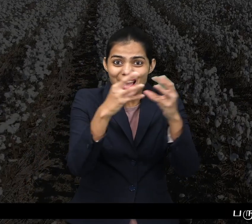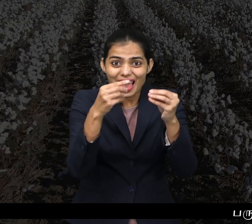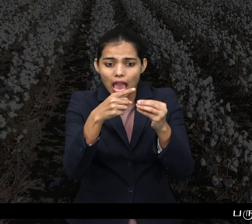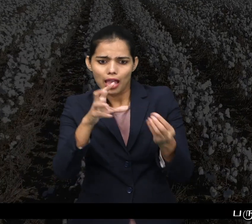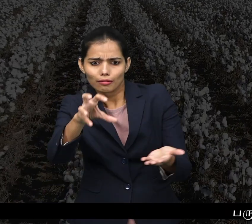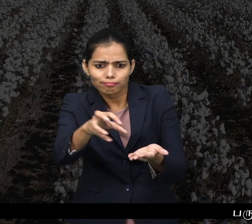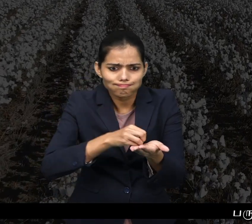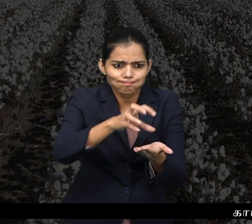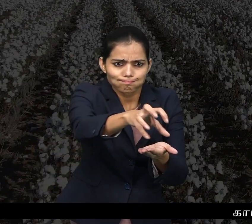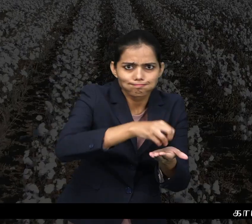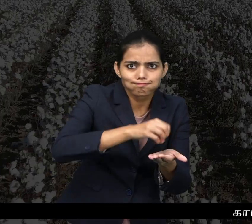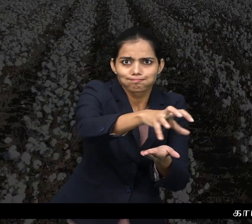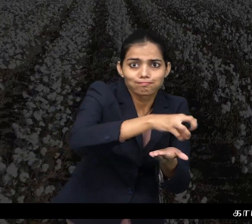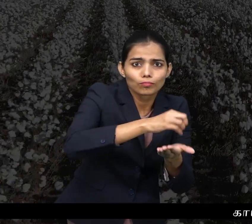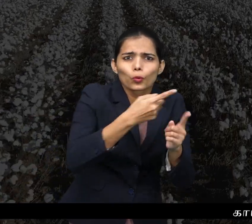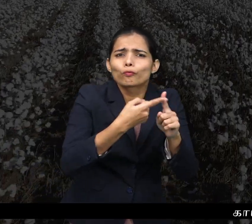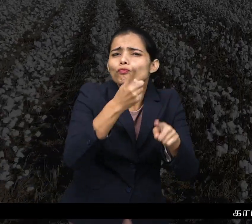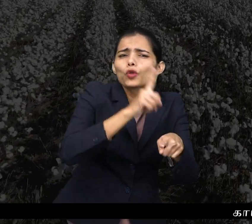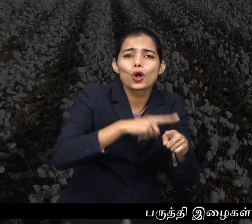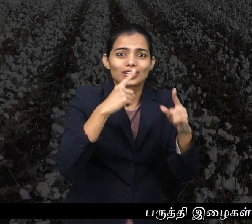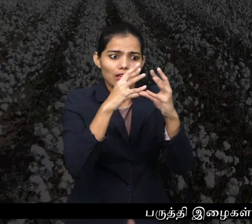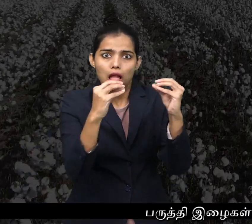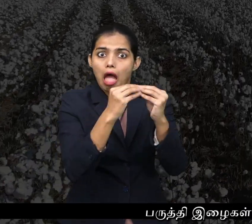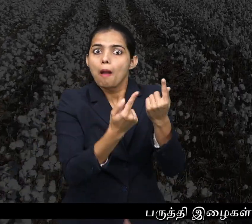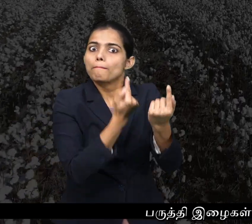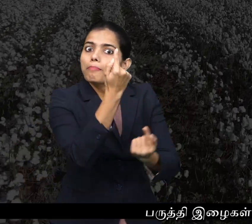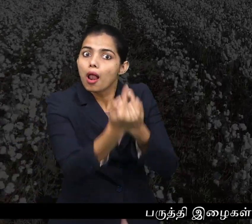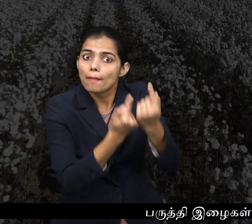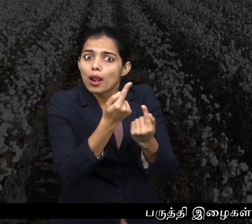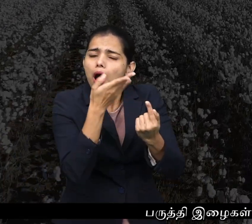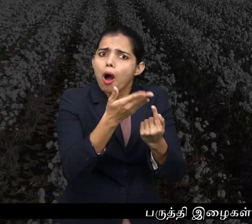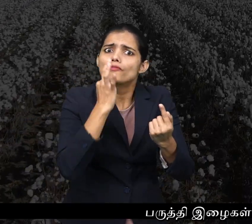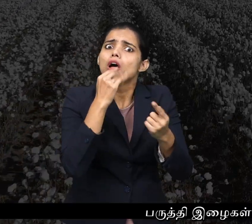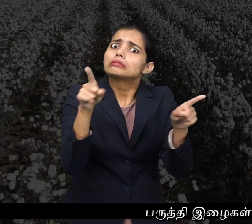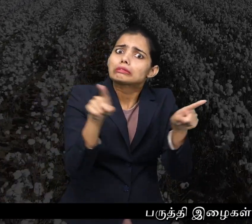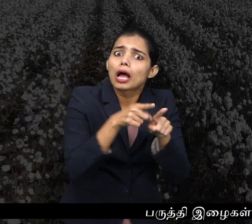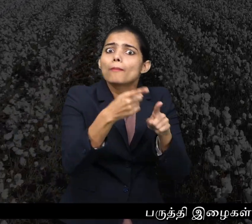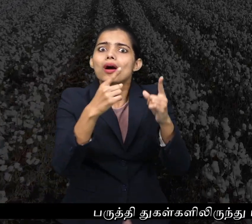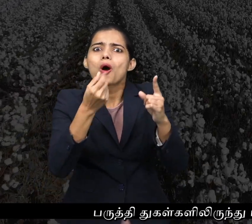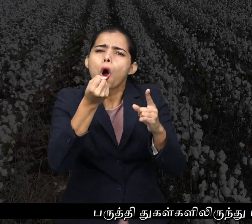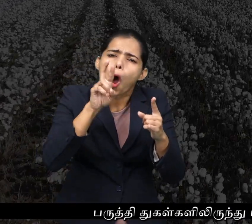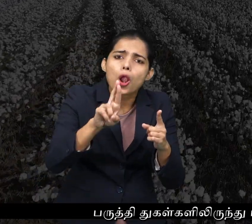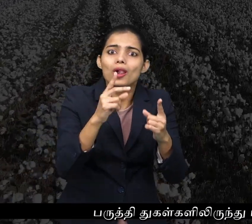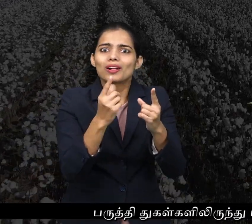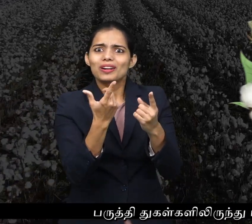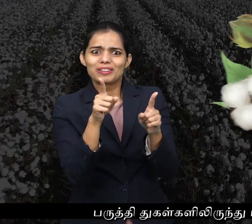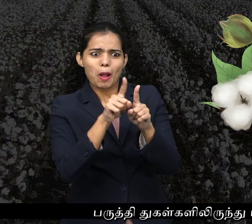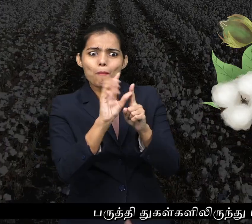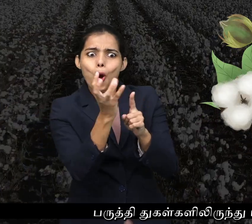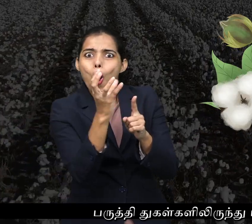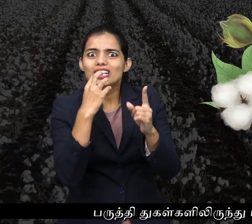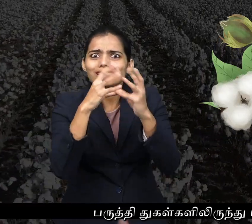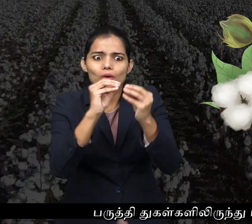பருத்தி செடியில் காய்கள் அல்லது பருத்தி இழைகள் மற்றும் விதைகள் கொண்ட பருத்தி